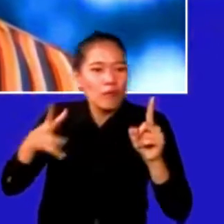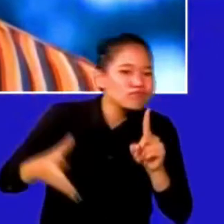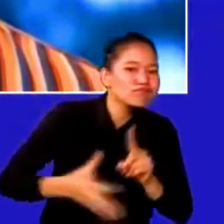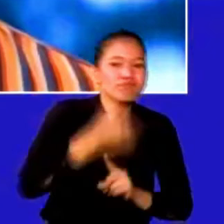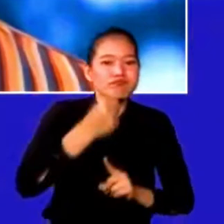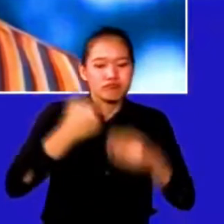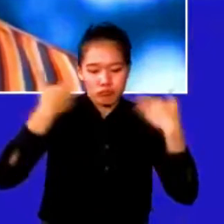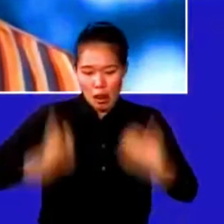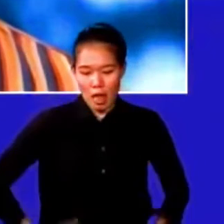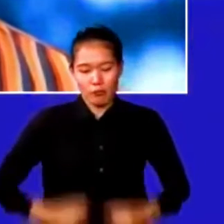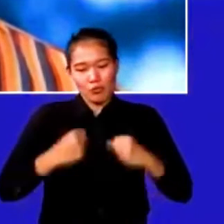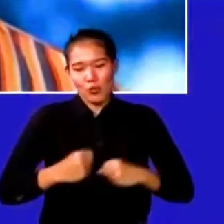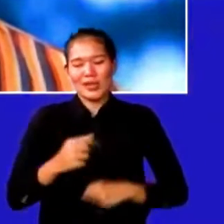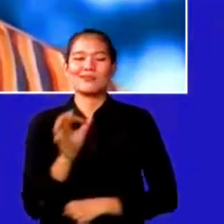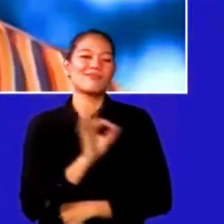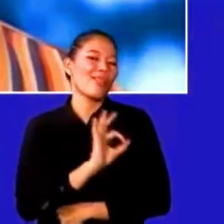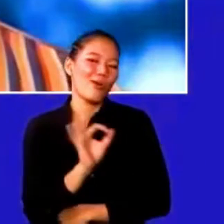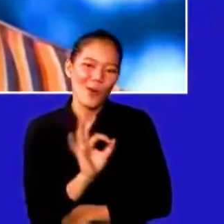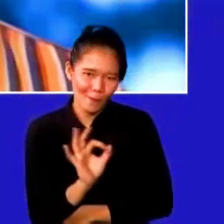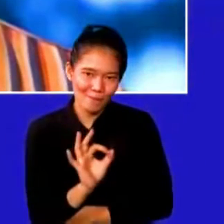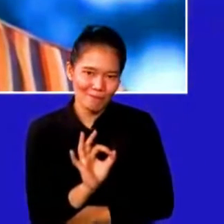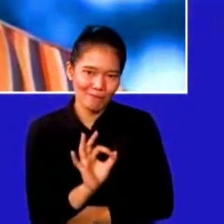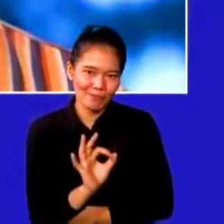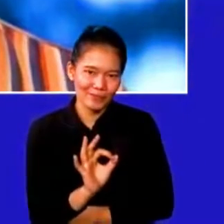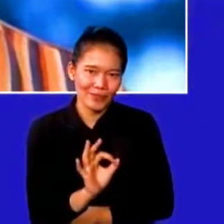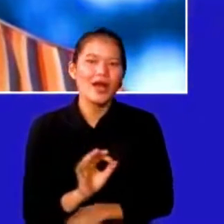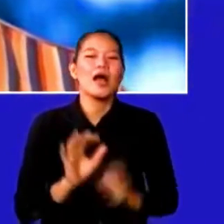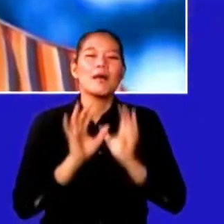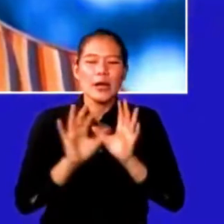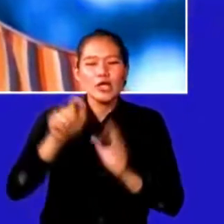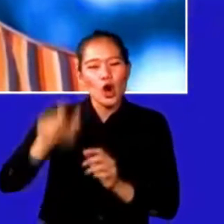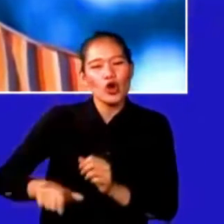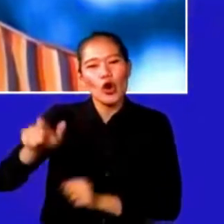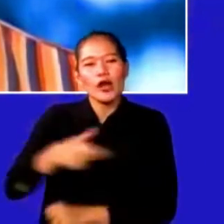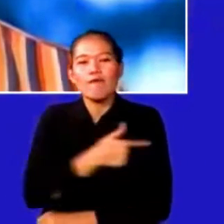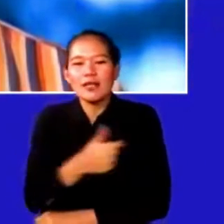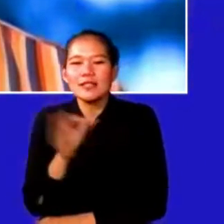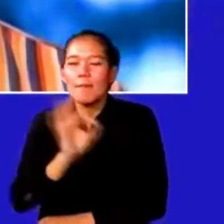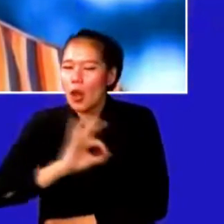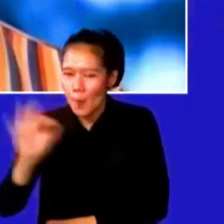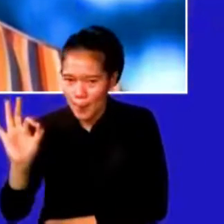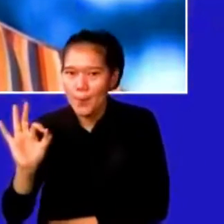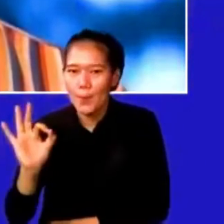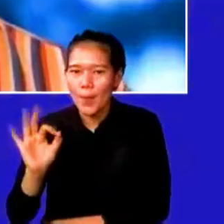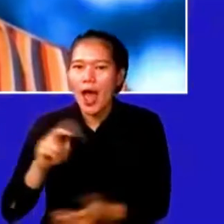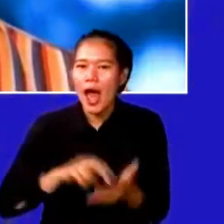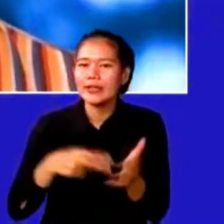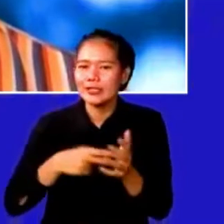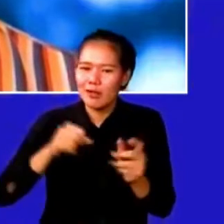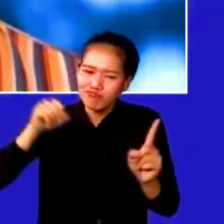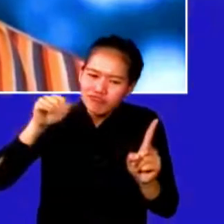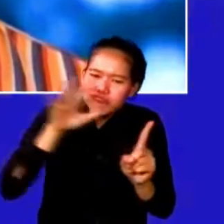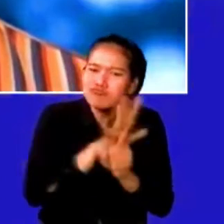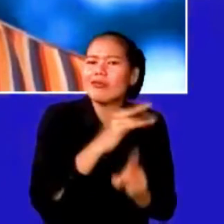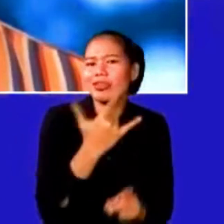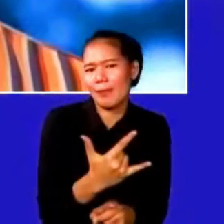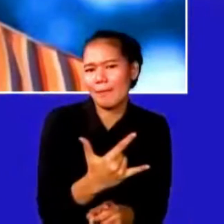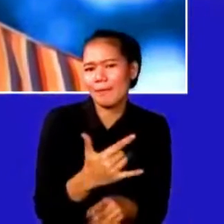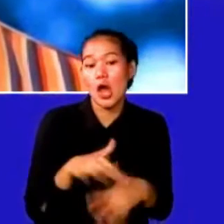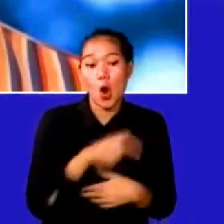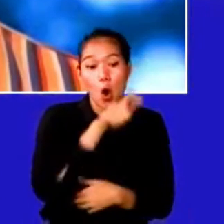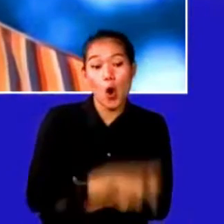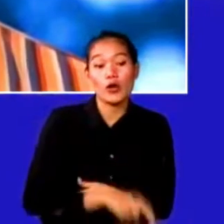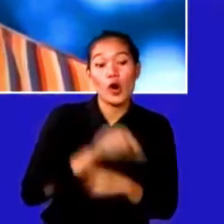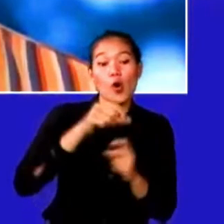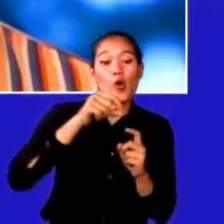menitik dan penularan akan terompah berlangsung terus karena lebih banyak yang belum divaksinasi jadi penularan yang OTG